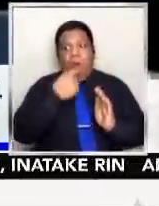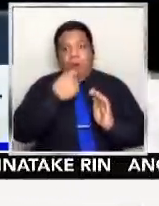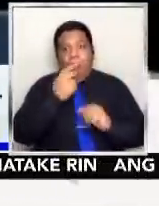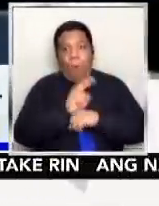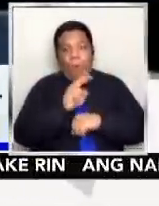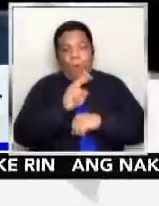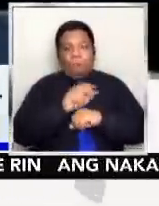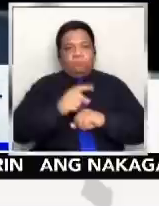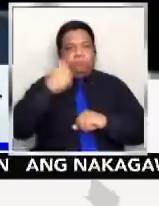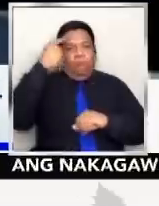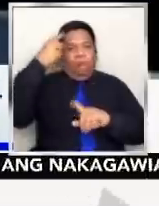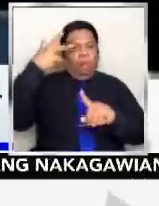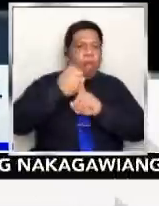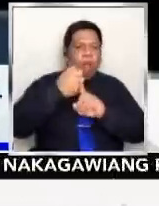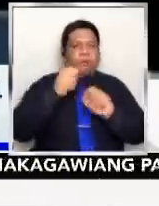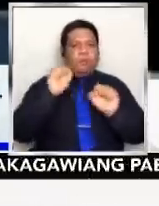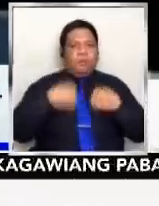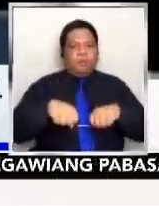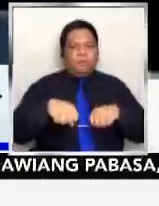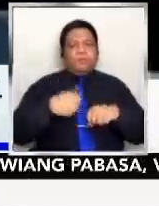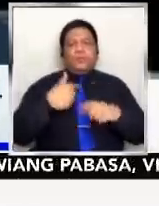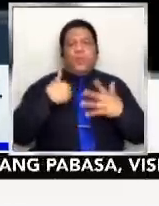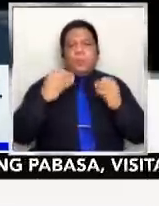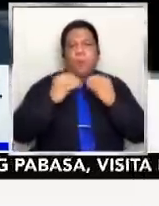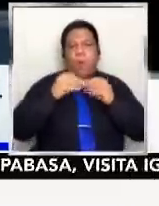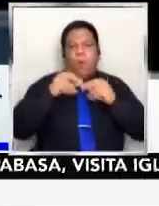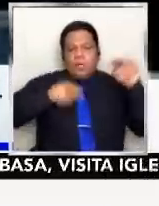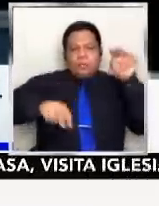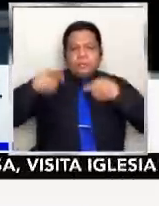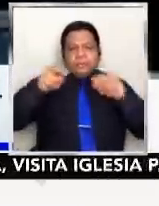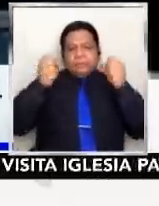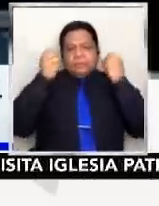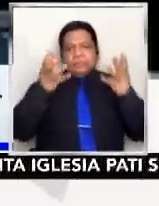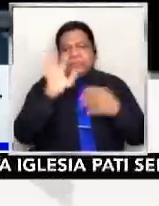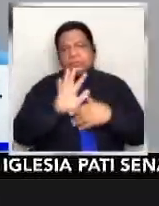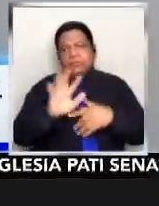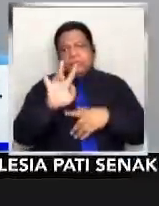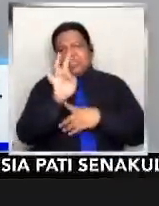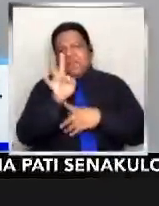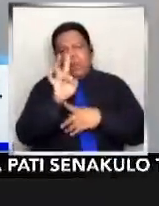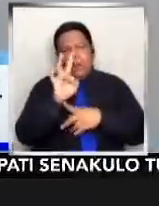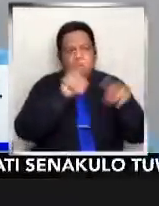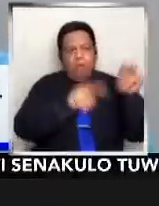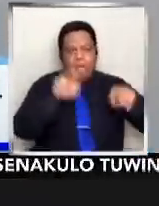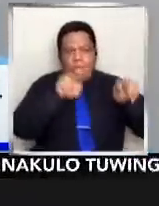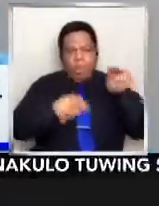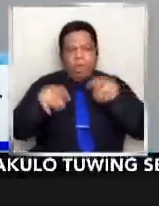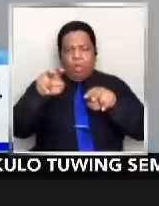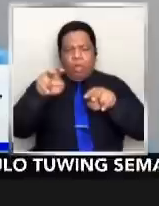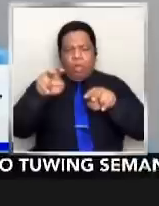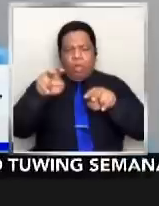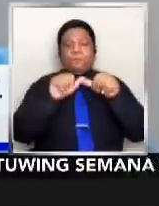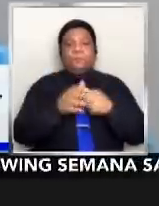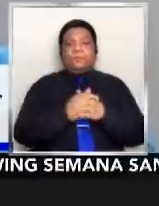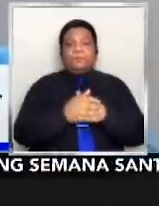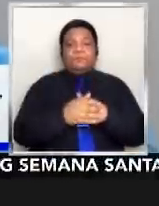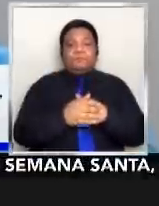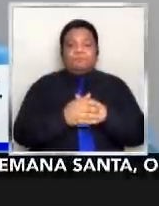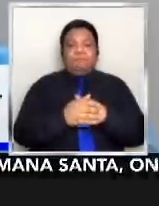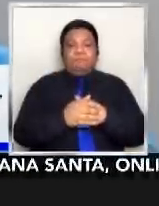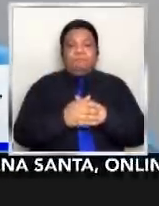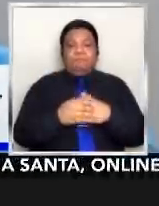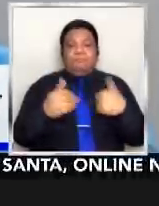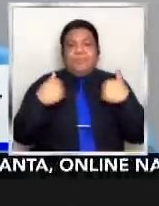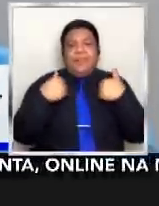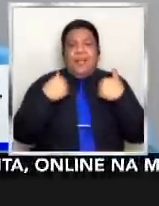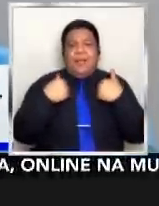gusto po muna namin tingnan kasi there's more than 70 clinical trials that are evaluating this. It has a record of safety, 3.7 billion doses na